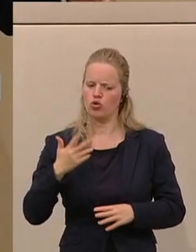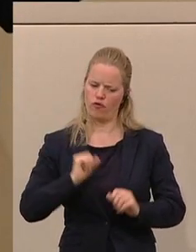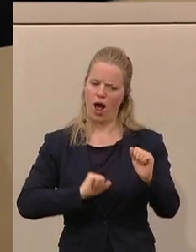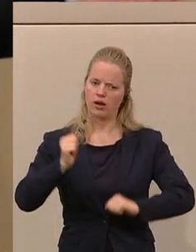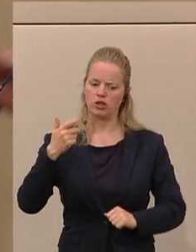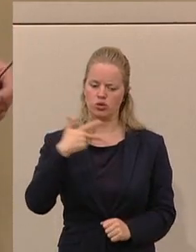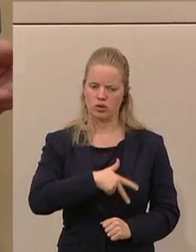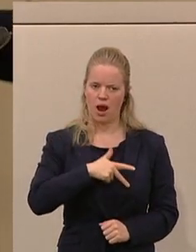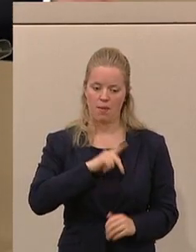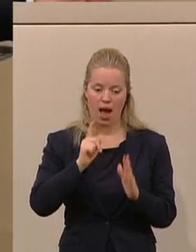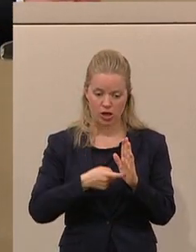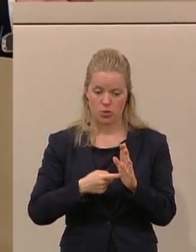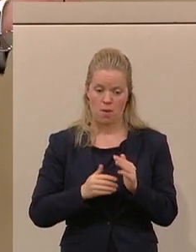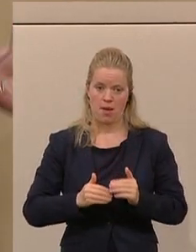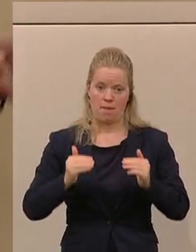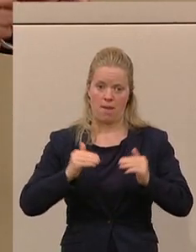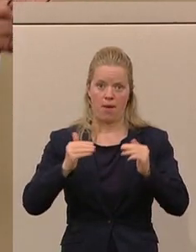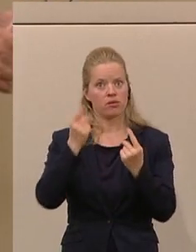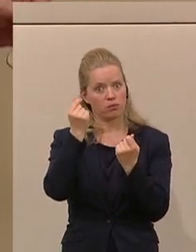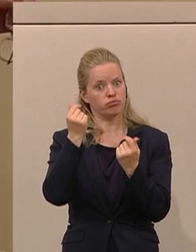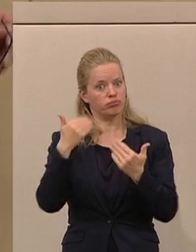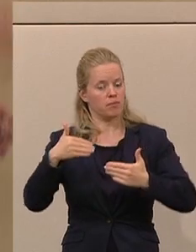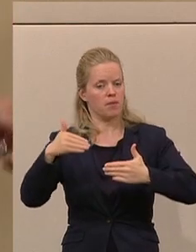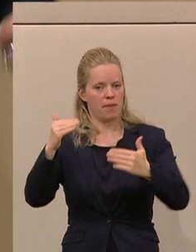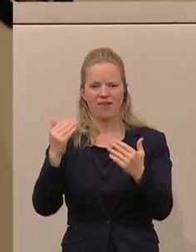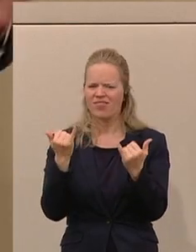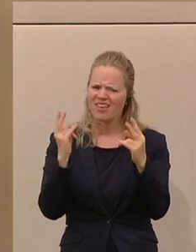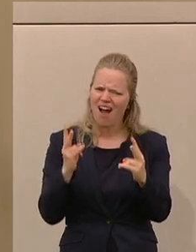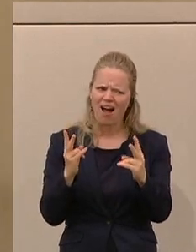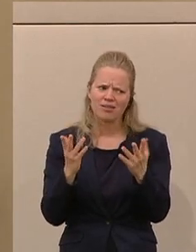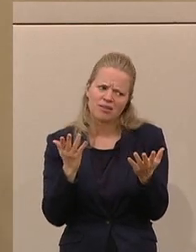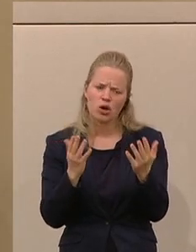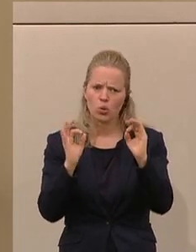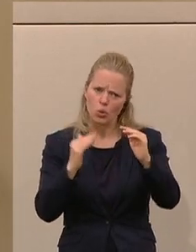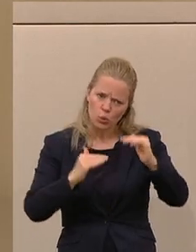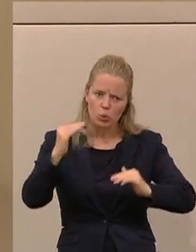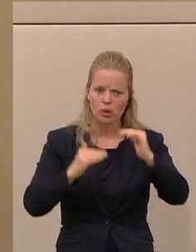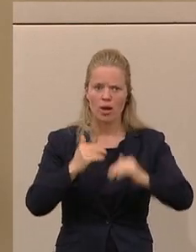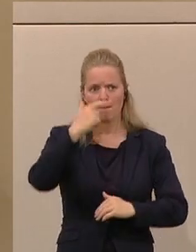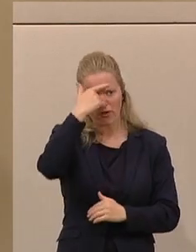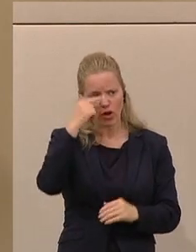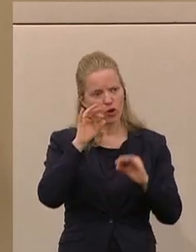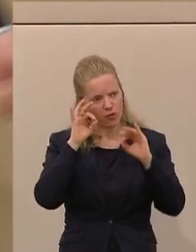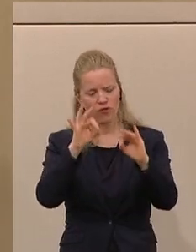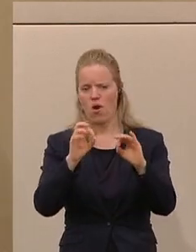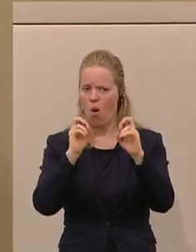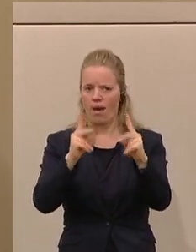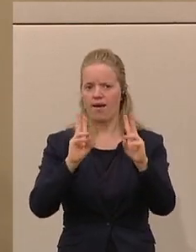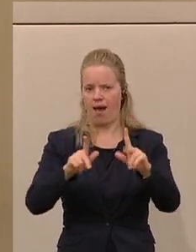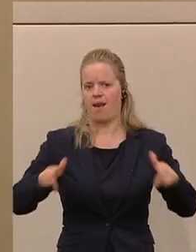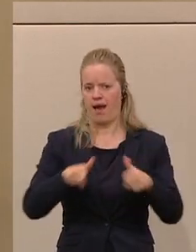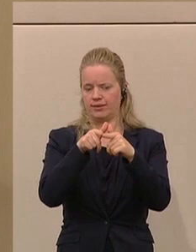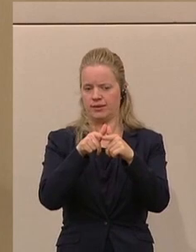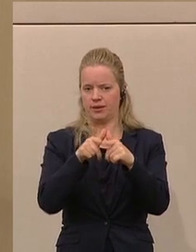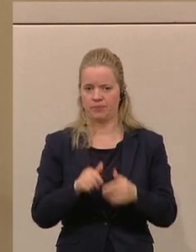je höher die Ansprüche werden, umso mehr Geld kostet es. Wie mache ich das verträglich für die Bevölkerung, dass überhaupt eine Versicherung leisten kann? Dass jetzt